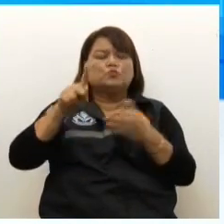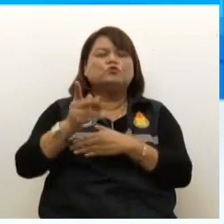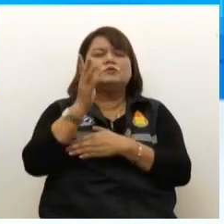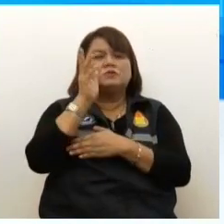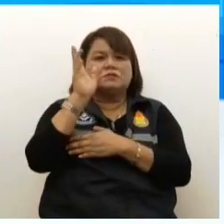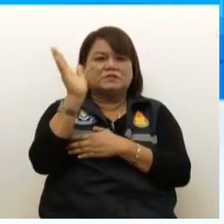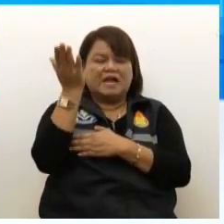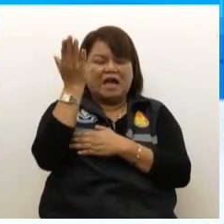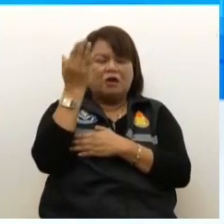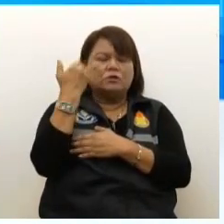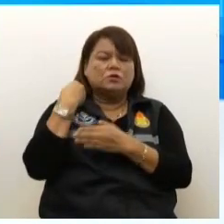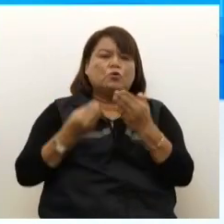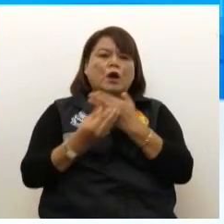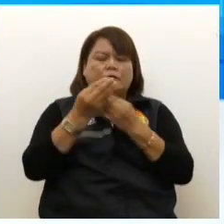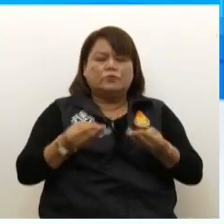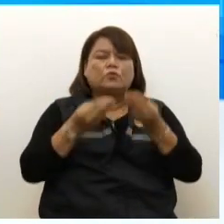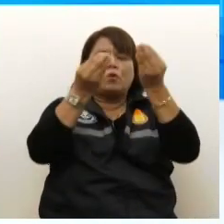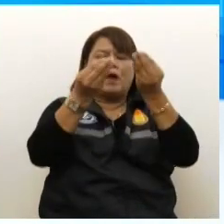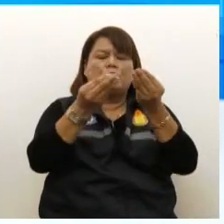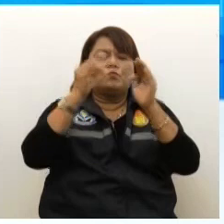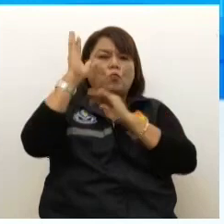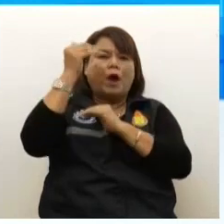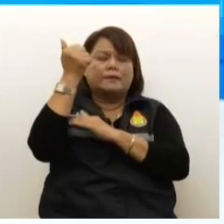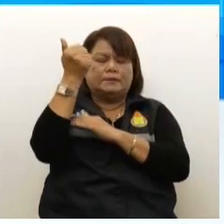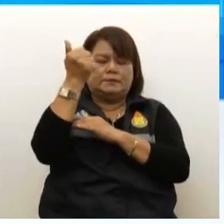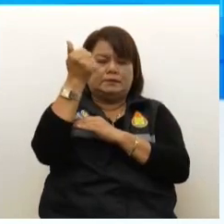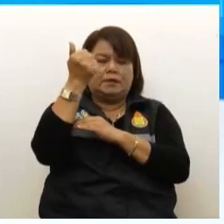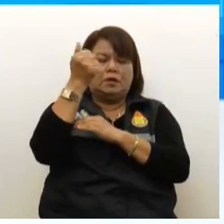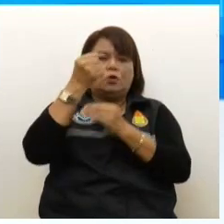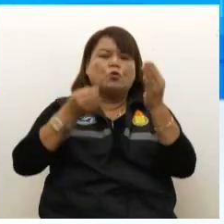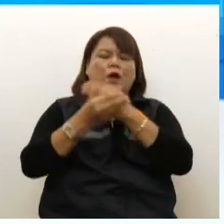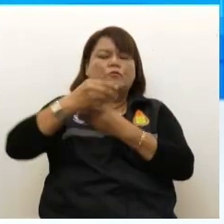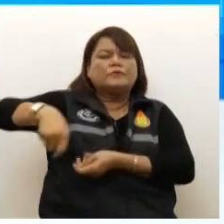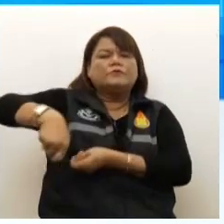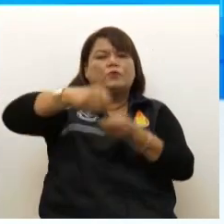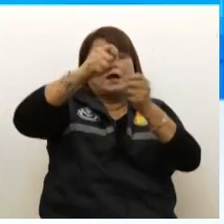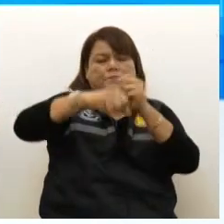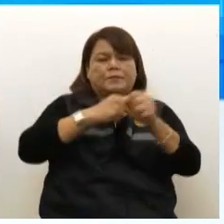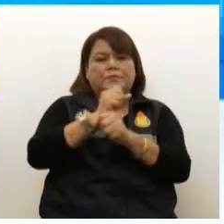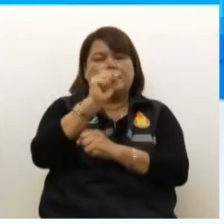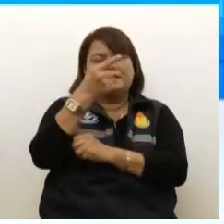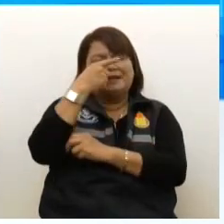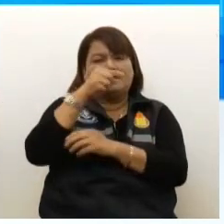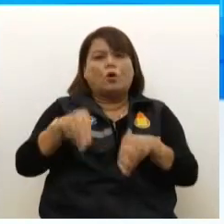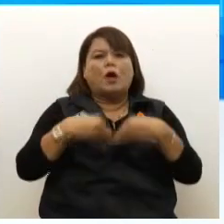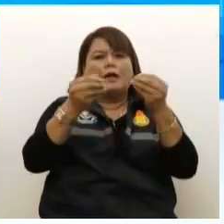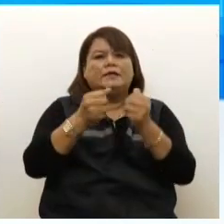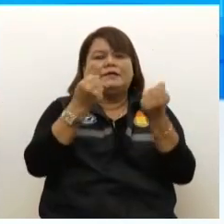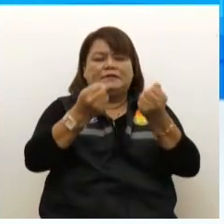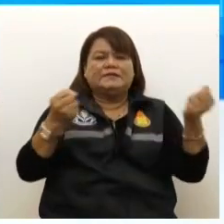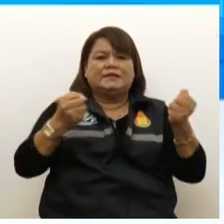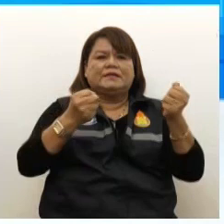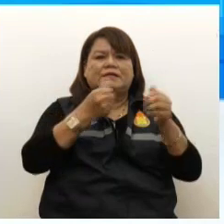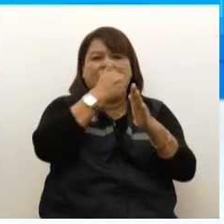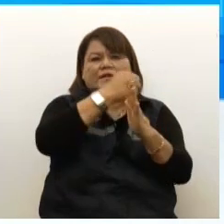ก็อยากถือโอกาสนี้ส่งความปรารถนาดีในโอกาสที่วาระดีถี่ขึ้นปีใหม่ไทยก็ขอให้สิ่งศักดิ์สิทธิ์ทั้งหลายจงป